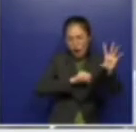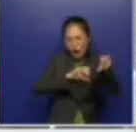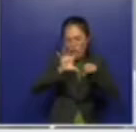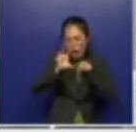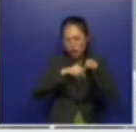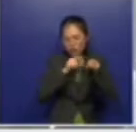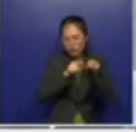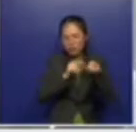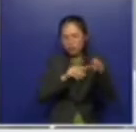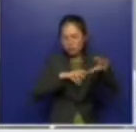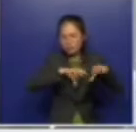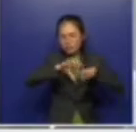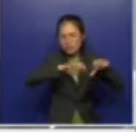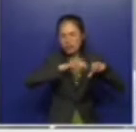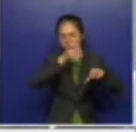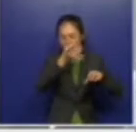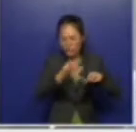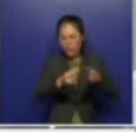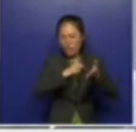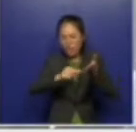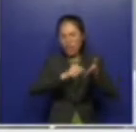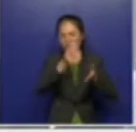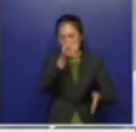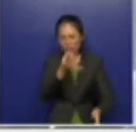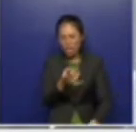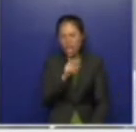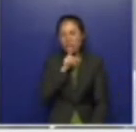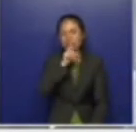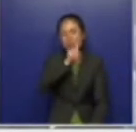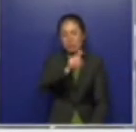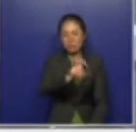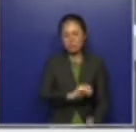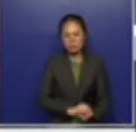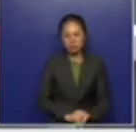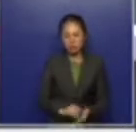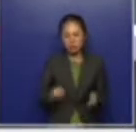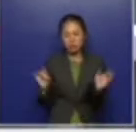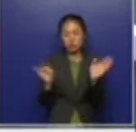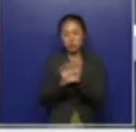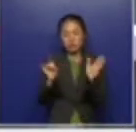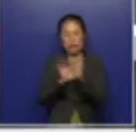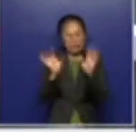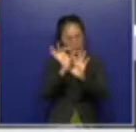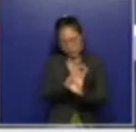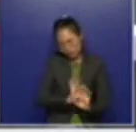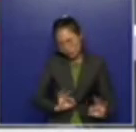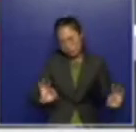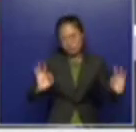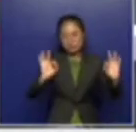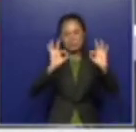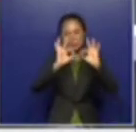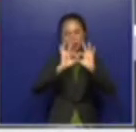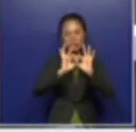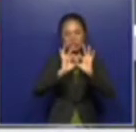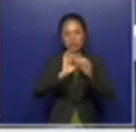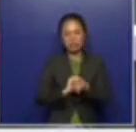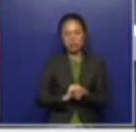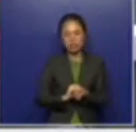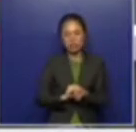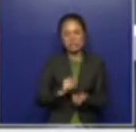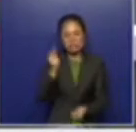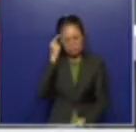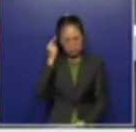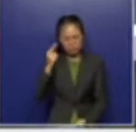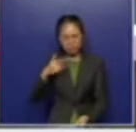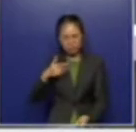ท่านได้บริหารจัดการแก้ไขเรื่องเหล่านี้หรือยังประเด็นสุดท้ายที่เป็นเรื่องสำคัญมากซึ่งคนในประเทศนี้อาจจะทราบและไม่